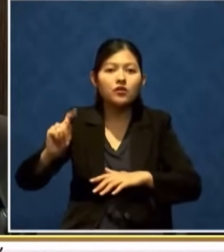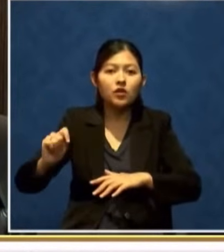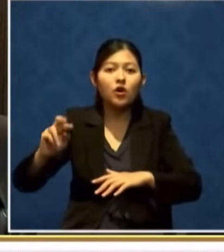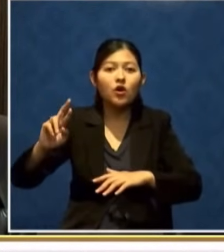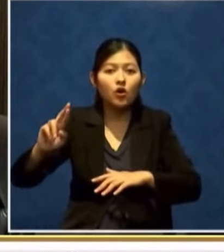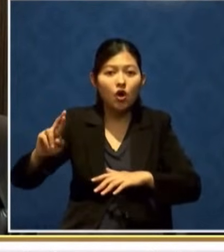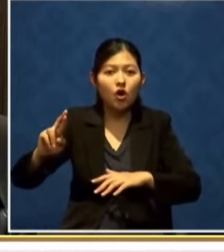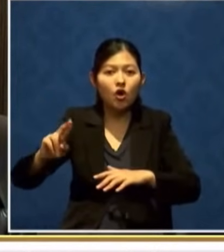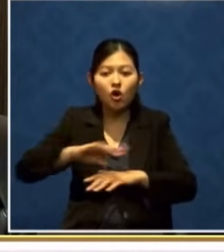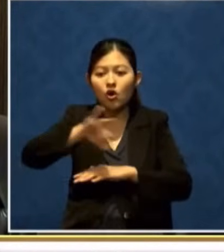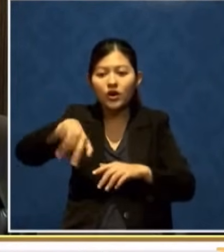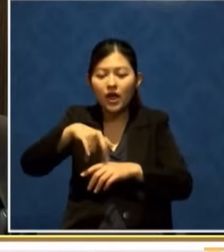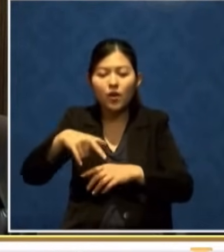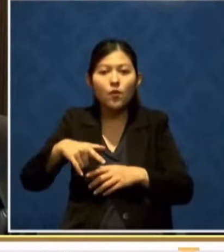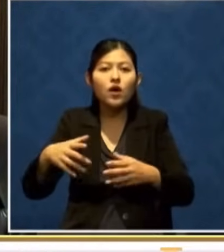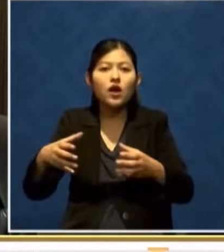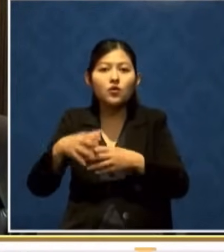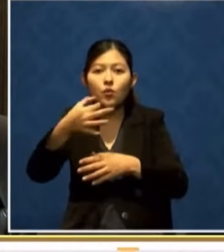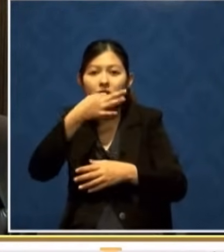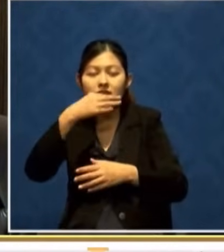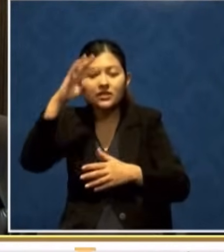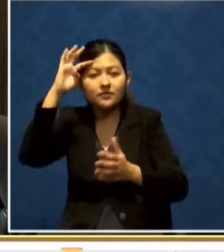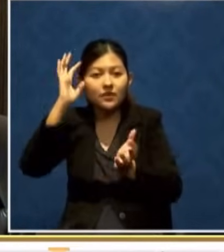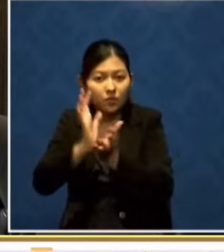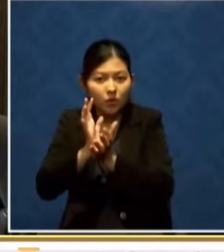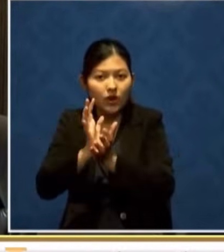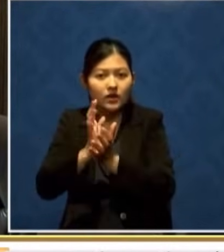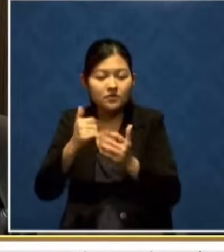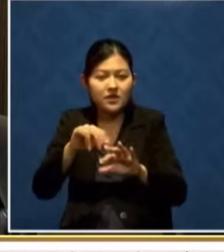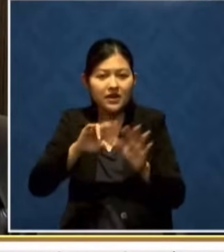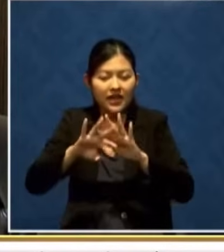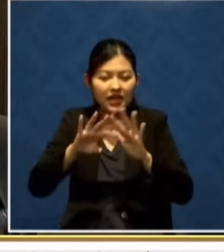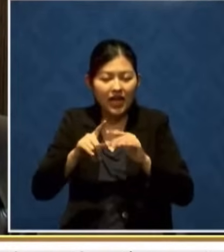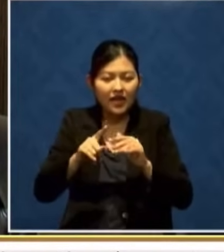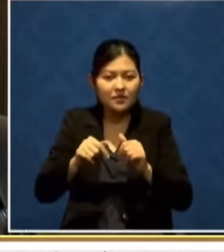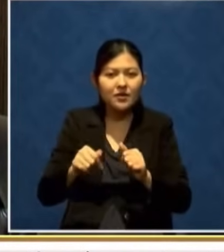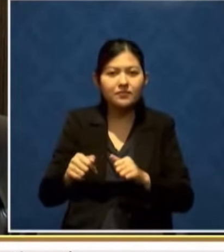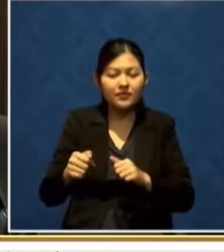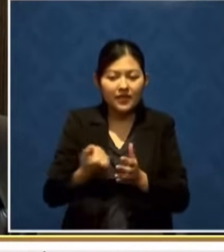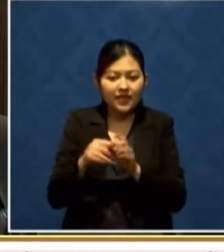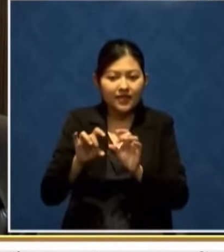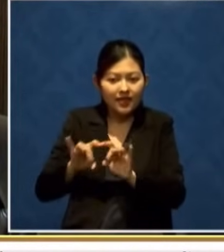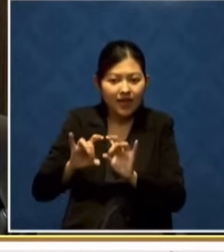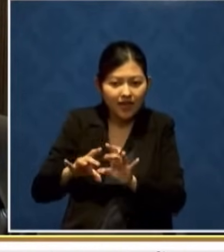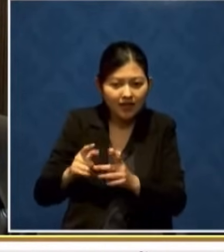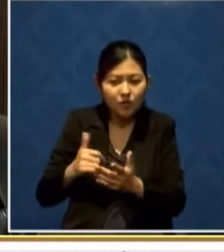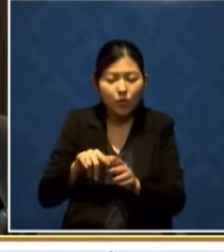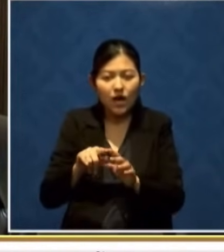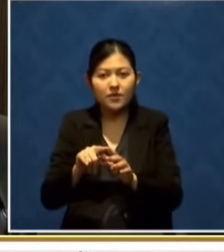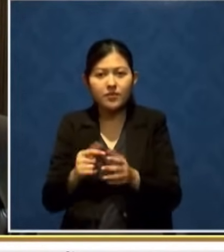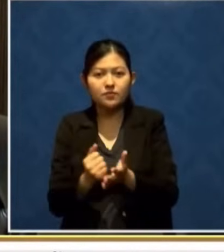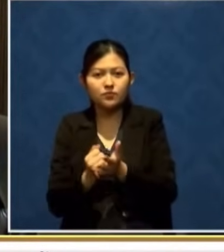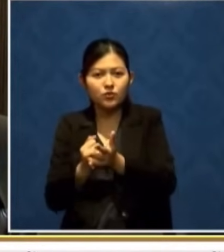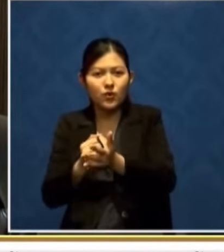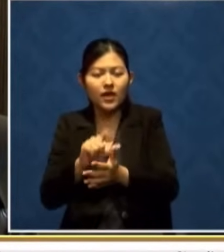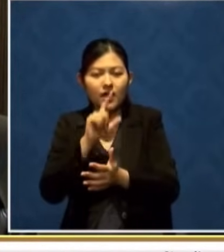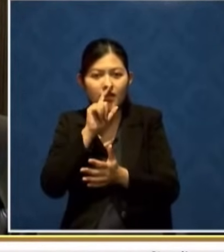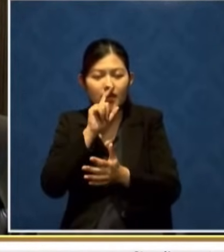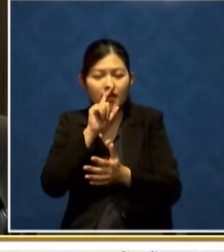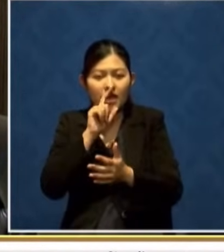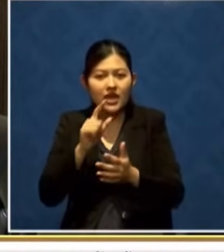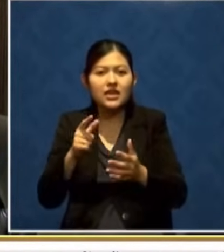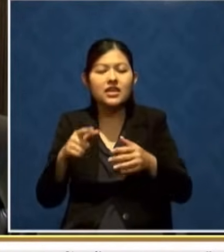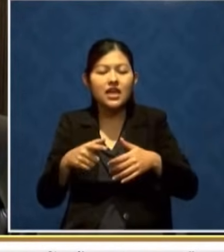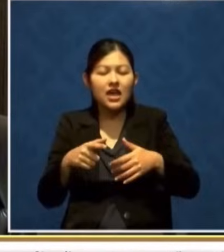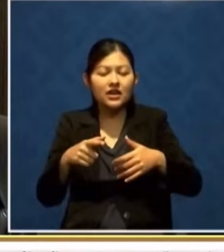ด้วยกันเองและอาจถูกมองว่าเป็นการตัดตอนตำรวจที่ทำคดีกำนันนกให้ไม่สามารถเดินหน้าต่อไป